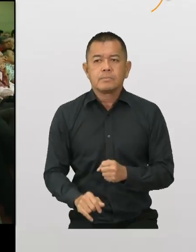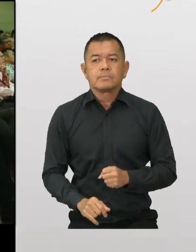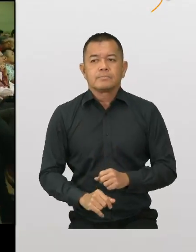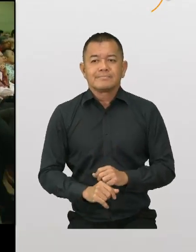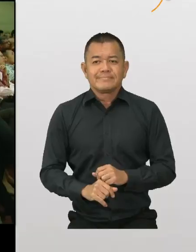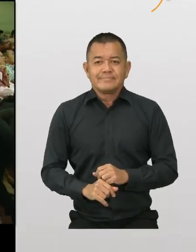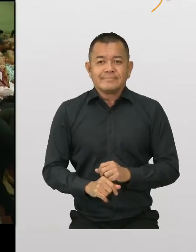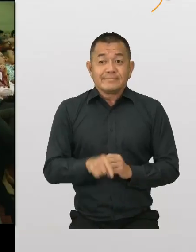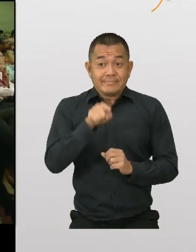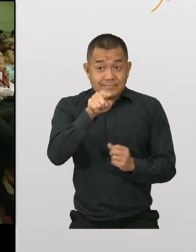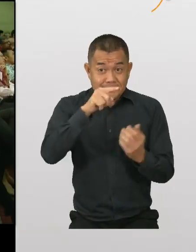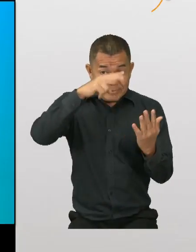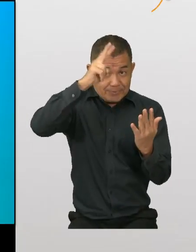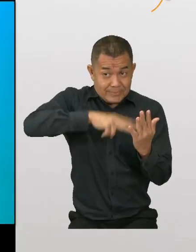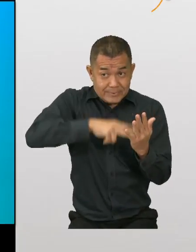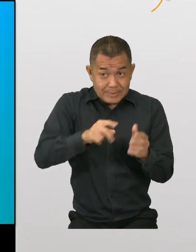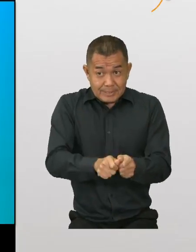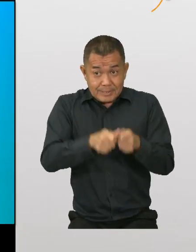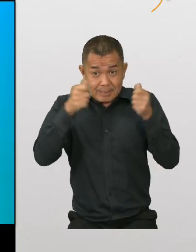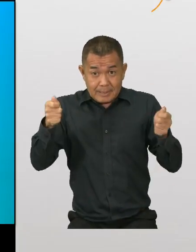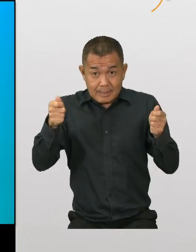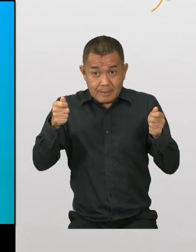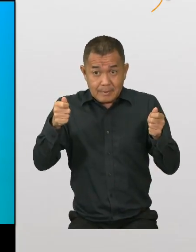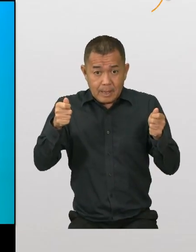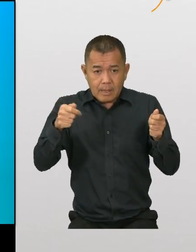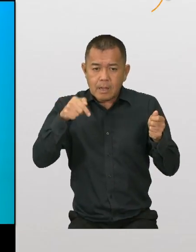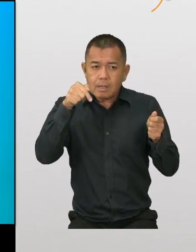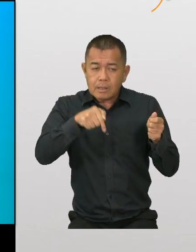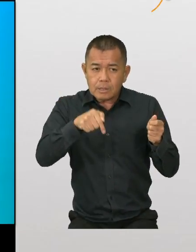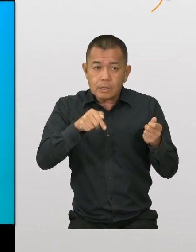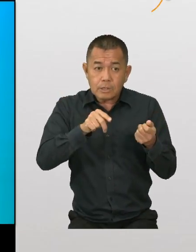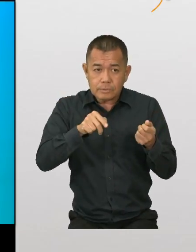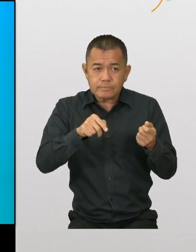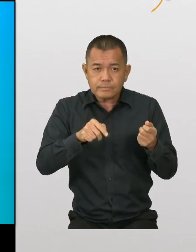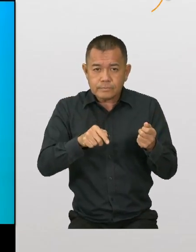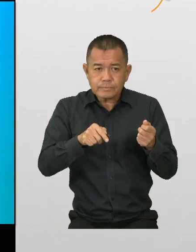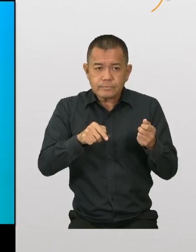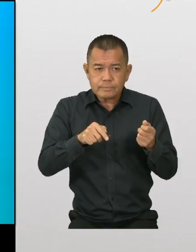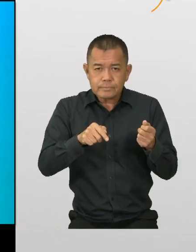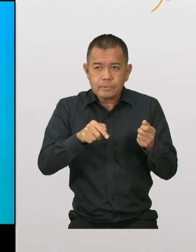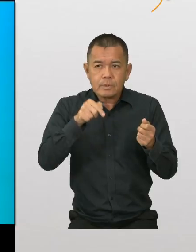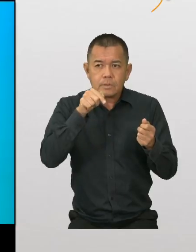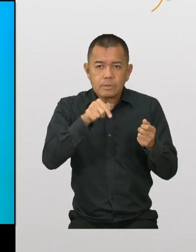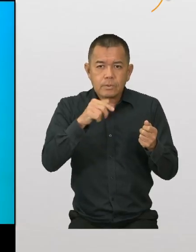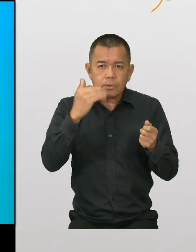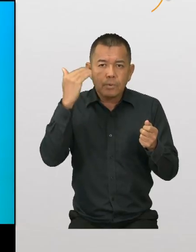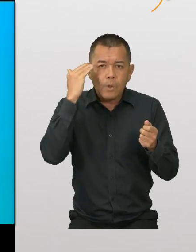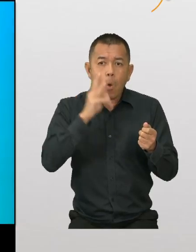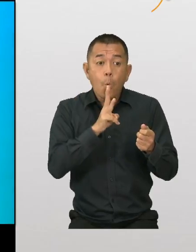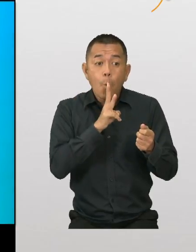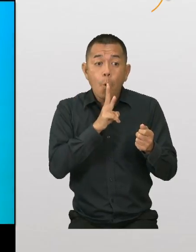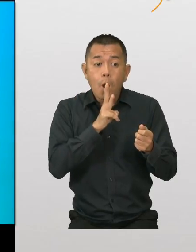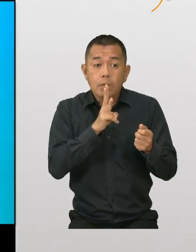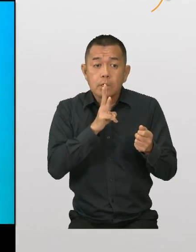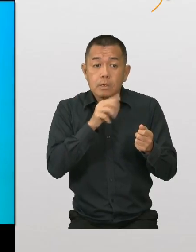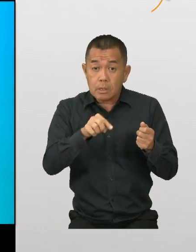们区域的报道， about 你会 news 知 in 道 our region, 其中的利害 you 利 would 害 know that 关 our 系 vital interests where water is concerned have